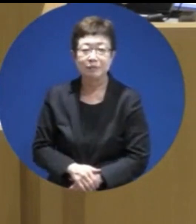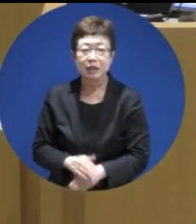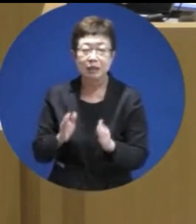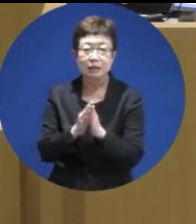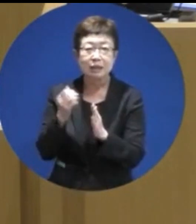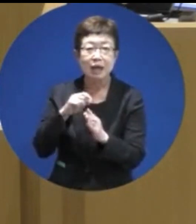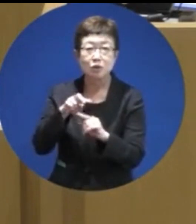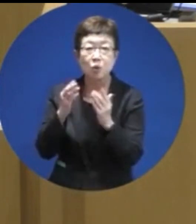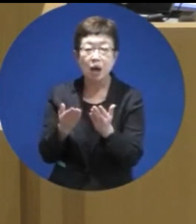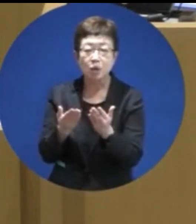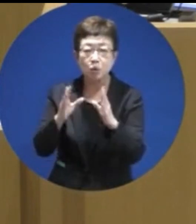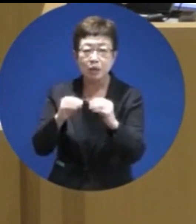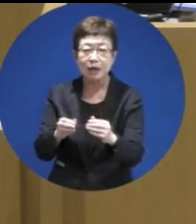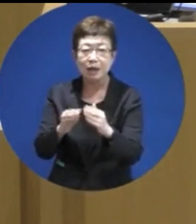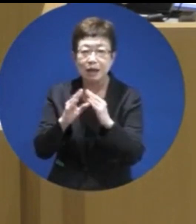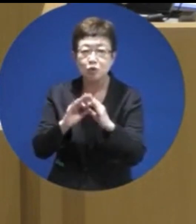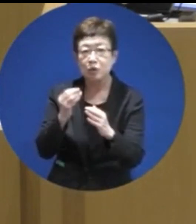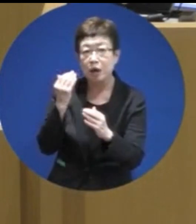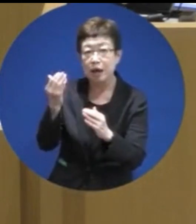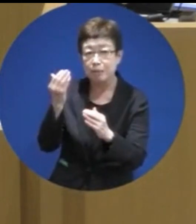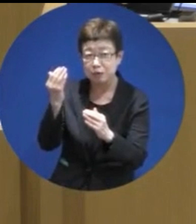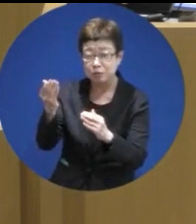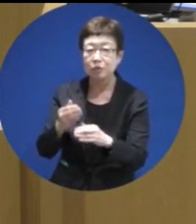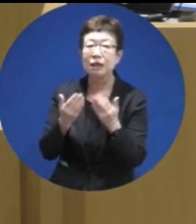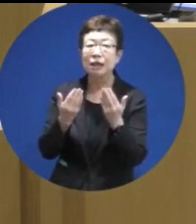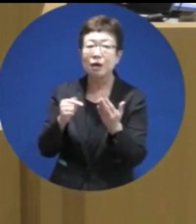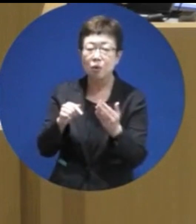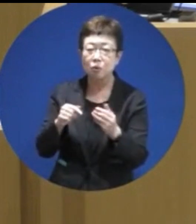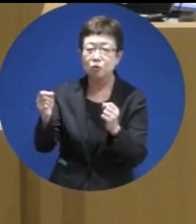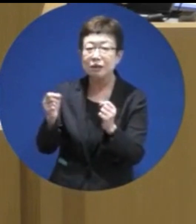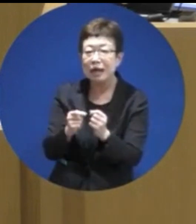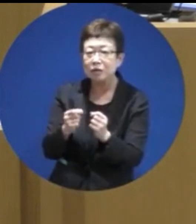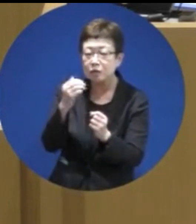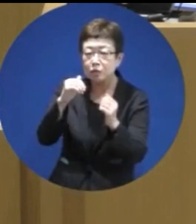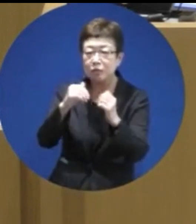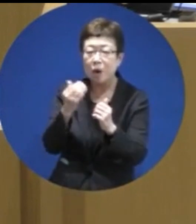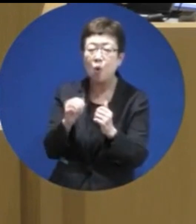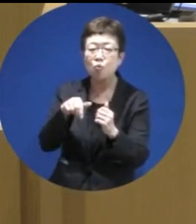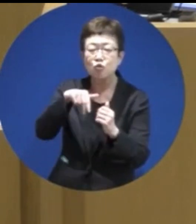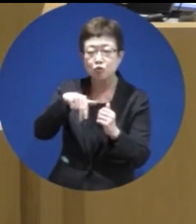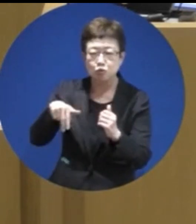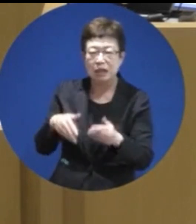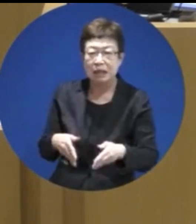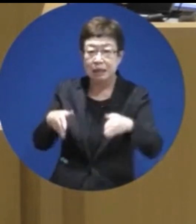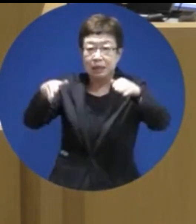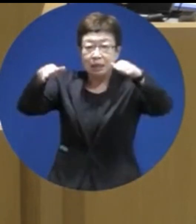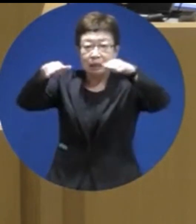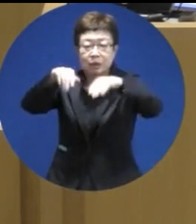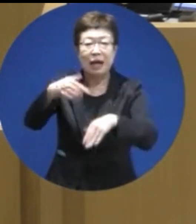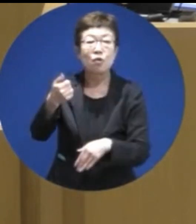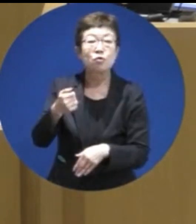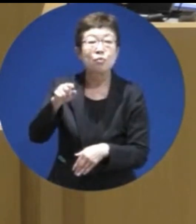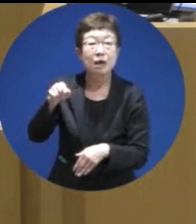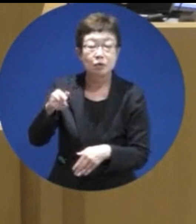神南小学校の建て替えに関して伺います。学校のすぐ近くに渋谷ホームズの高さ150メートルの